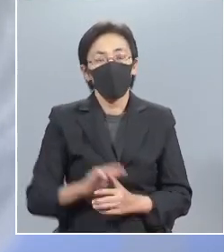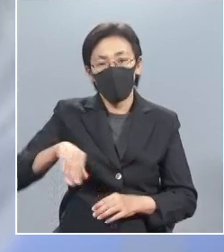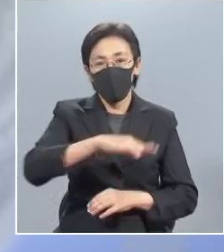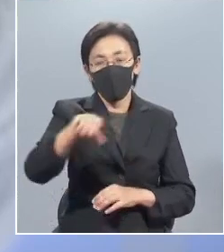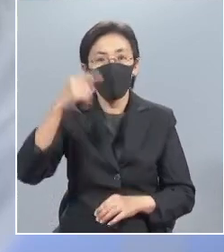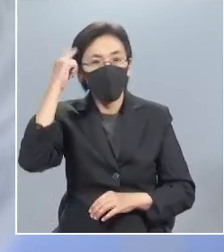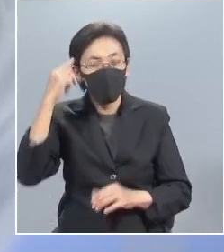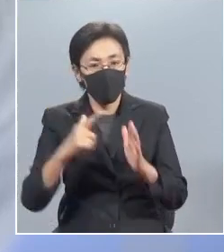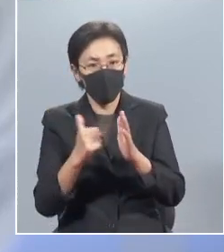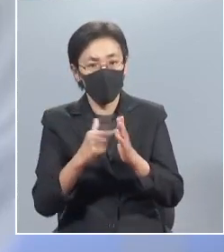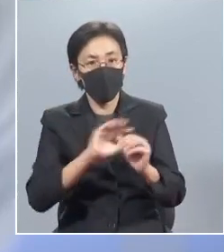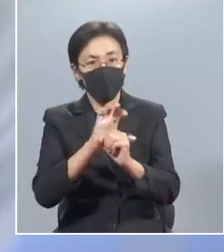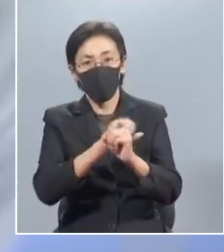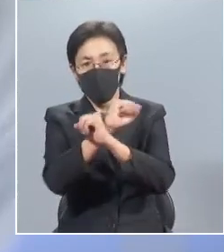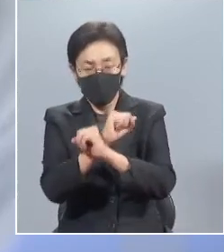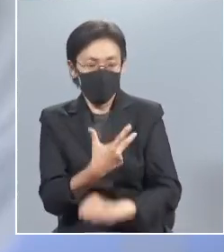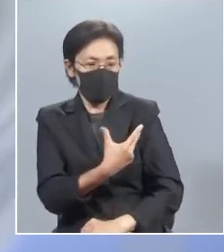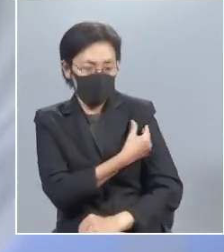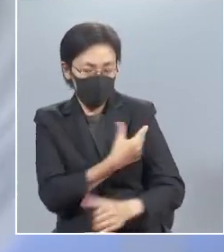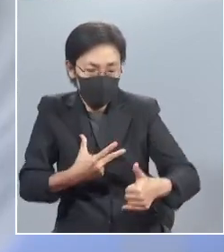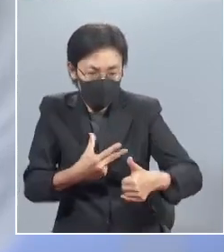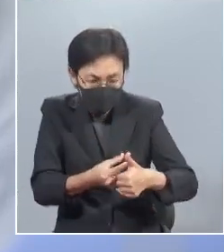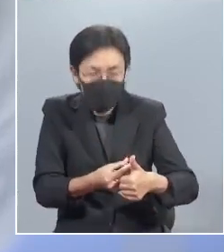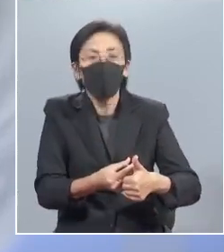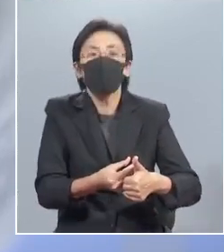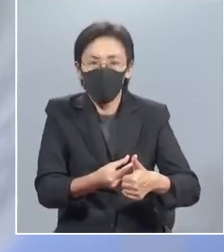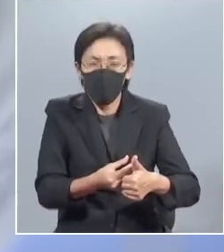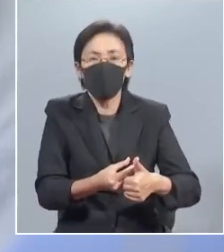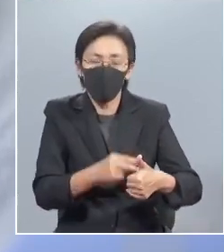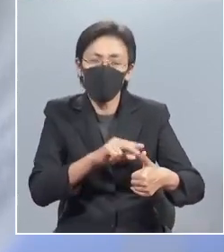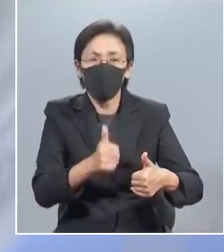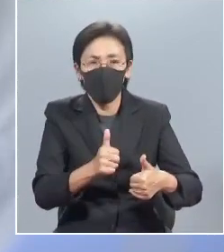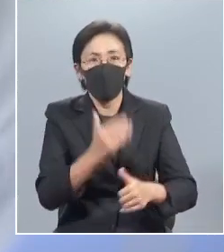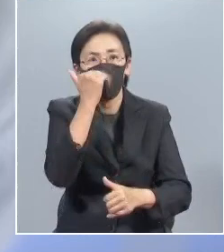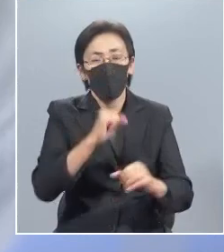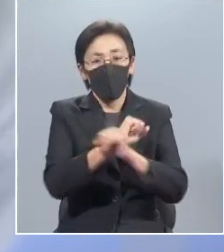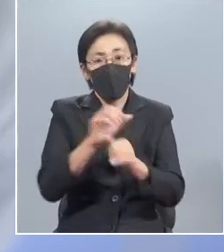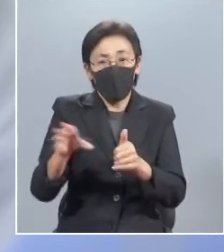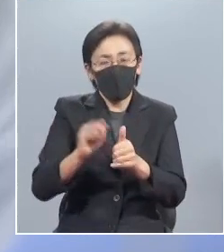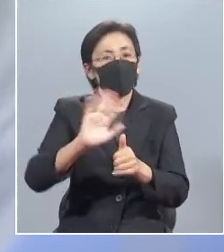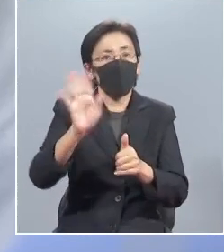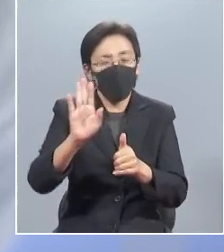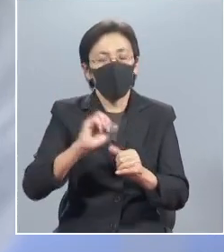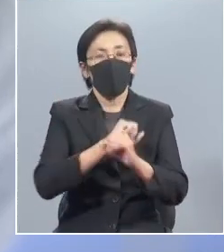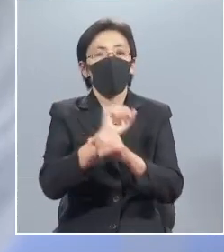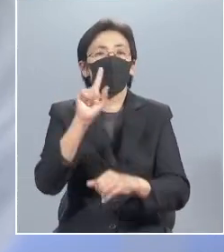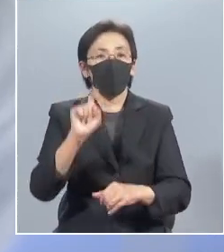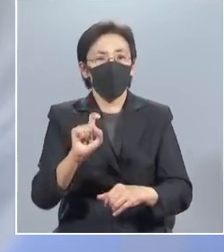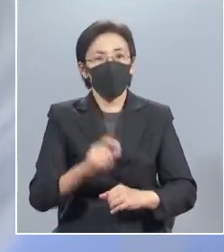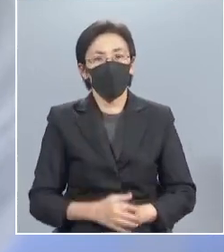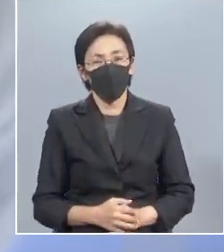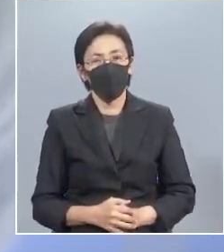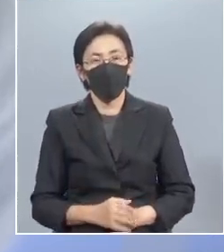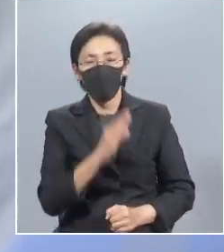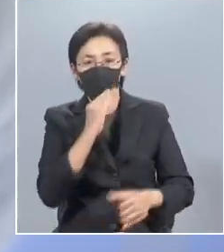ฉีดวัคซีนก็ยังสามารถดูแลเราได้อยู่ไม่ได้การติดครับแต่กันตายค่ะคือ